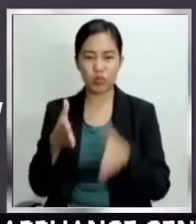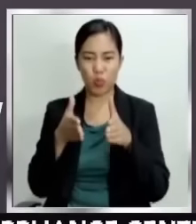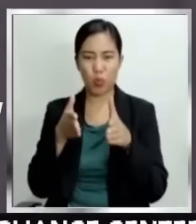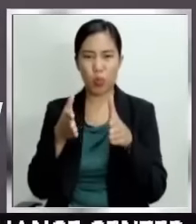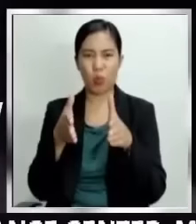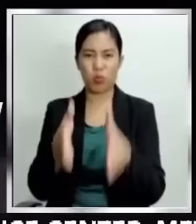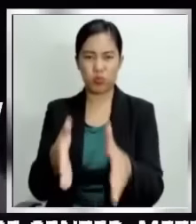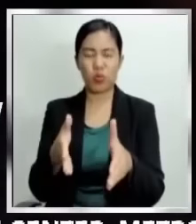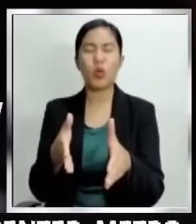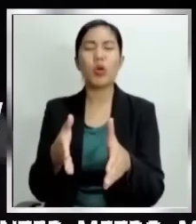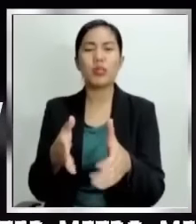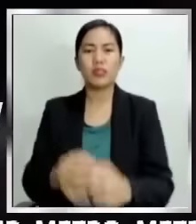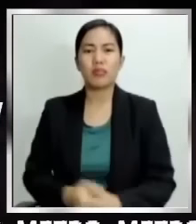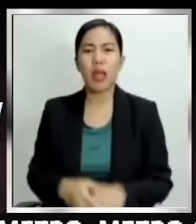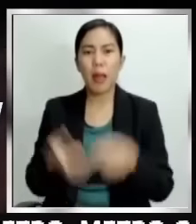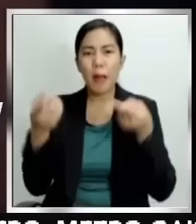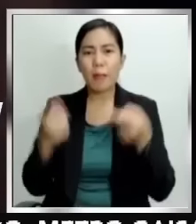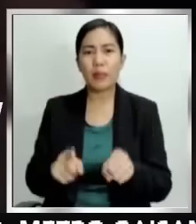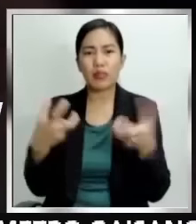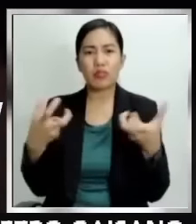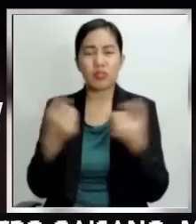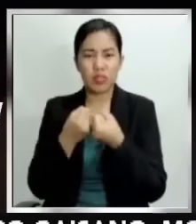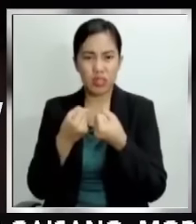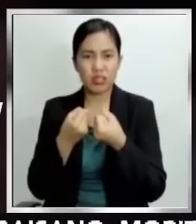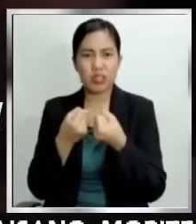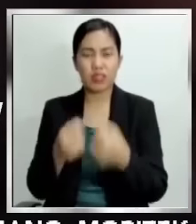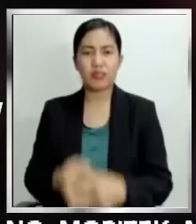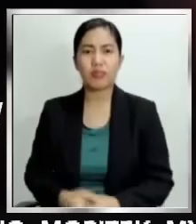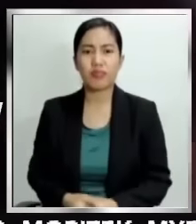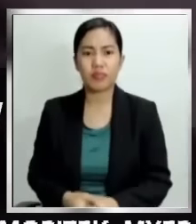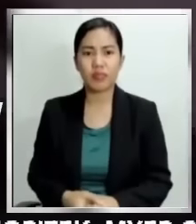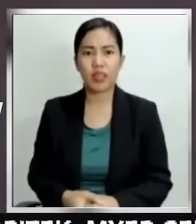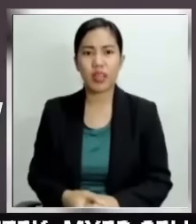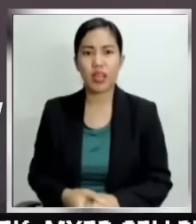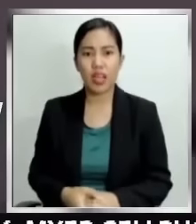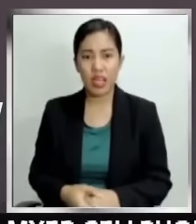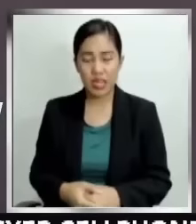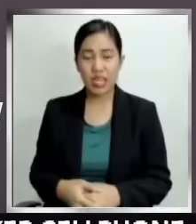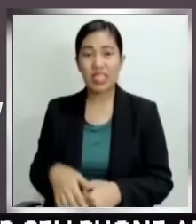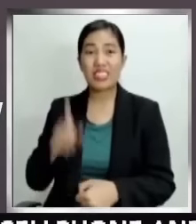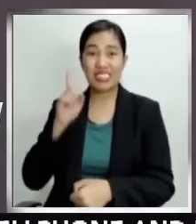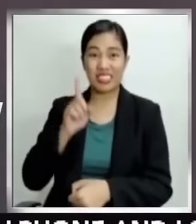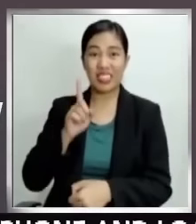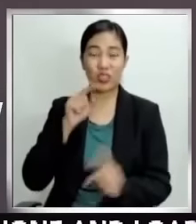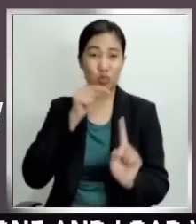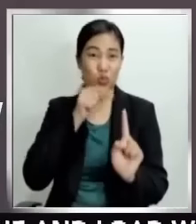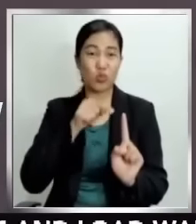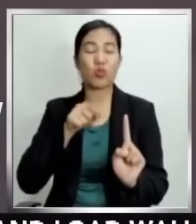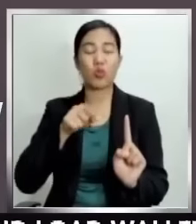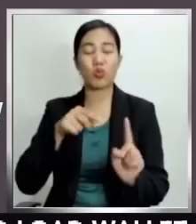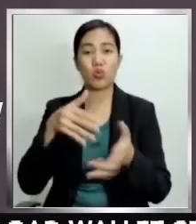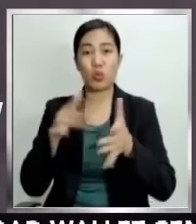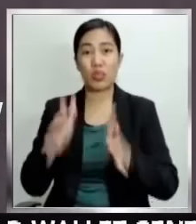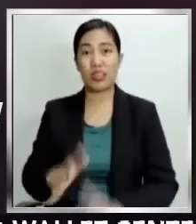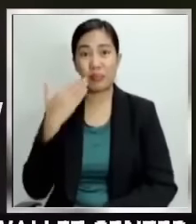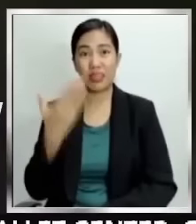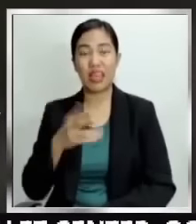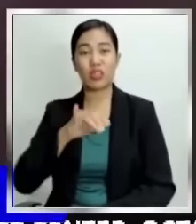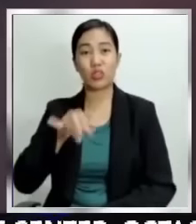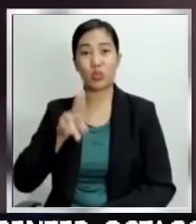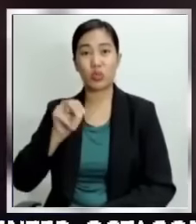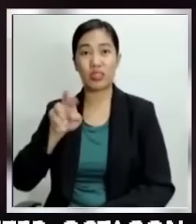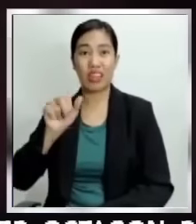ang aksidente, nasa tuktok daw ng jeep na kasakay si Junrey na tumilapon nang tumagilid ang sasakyan.